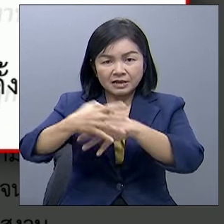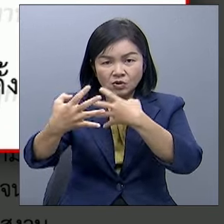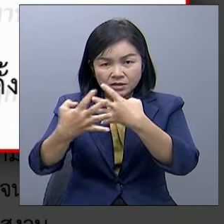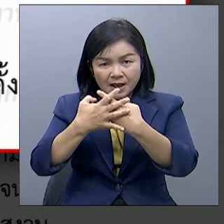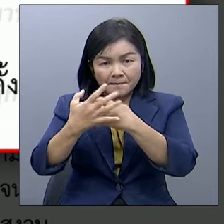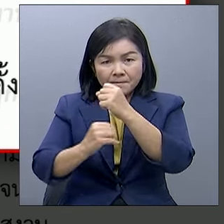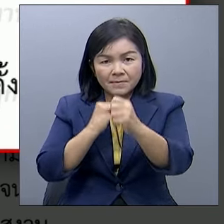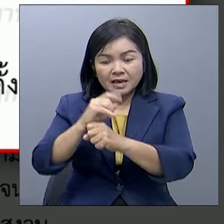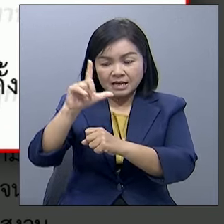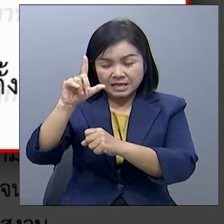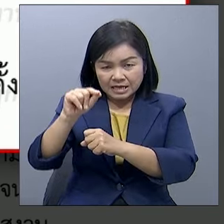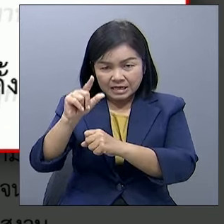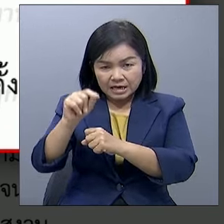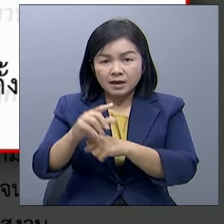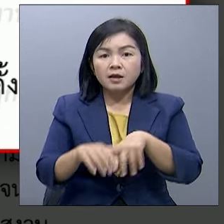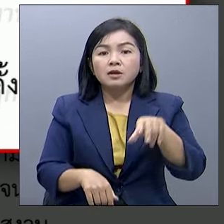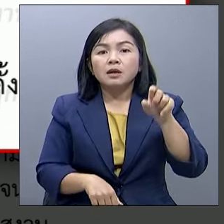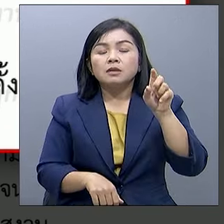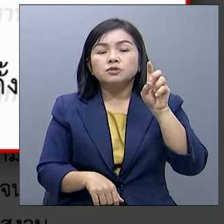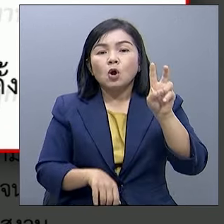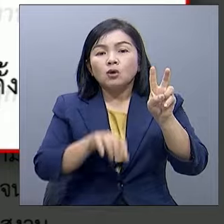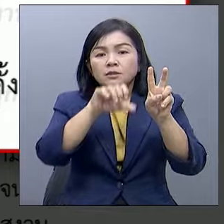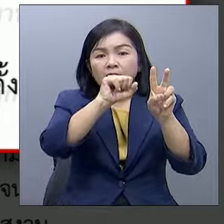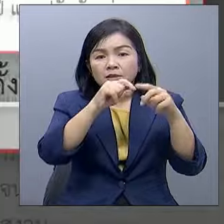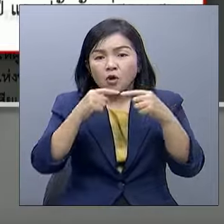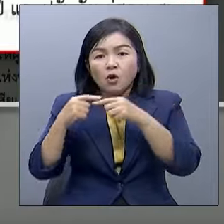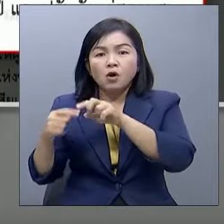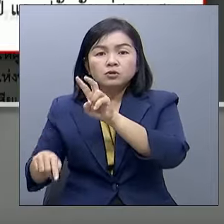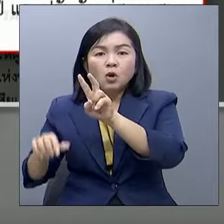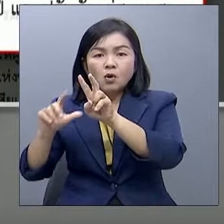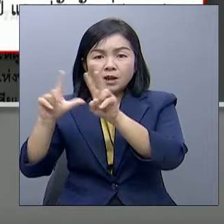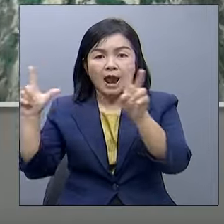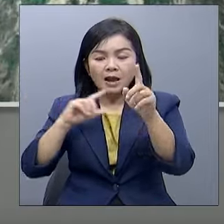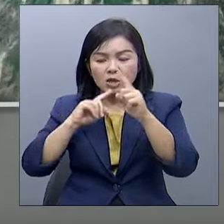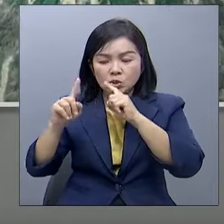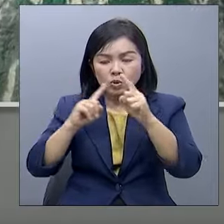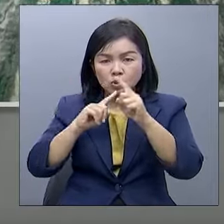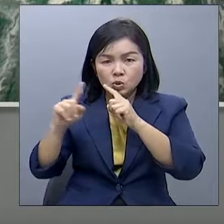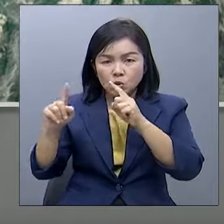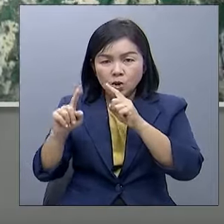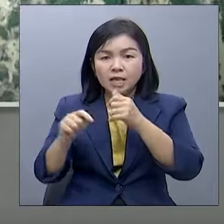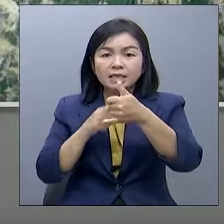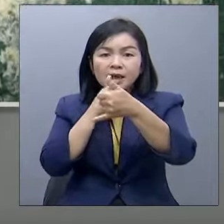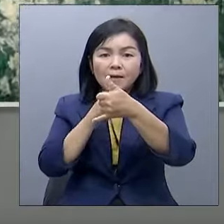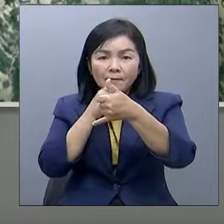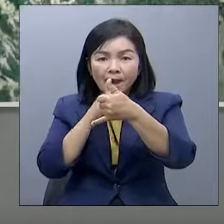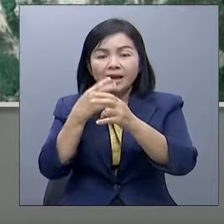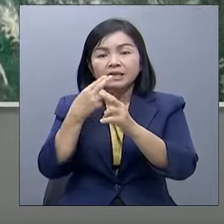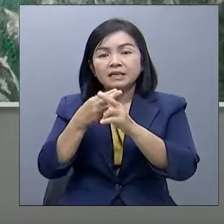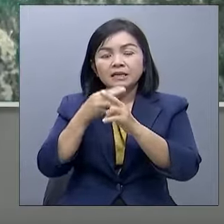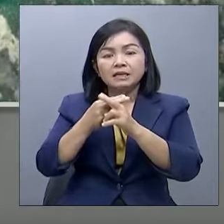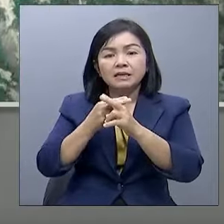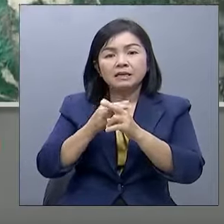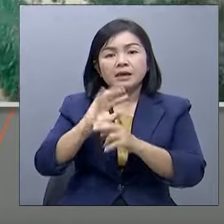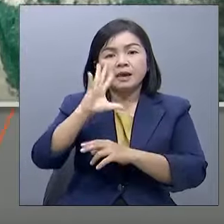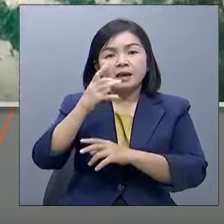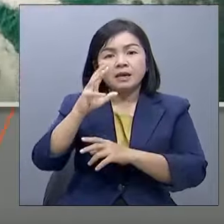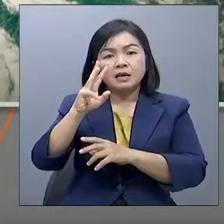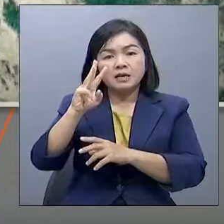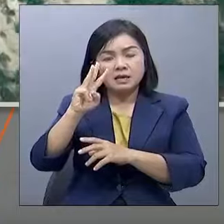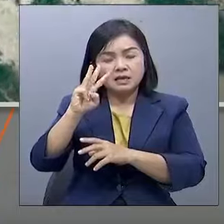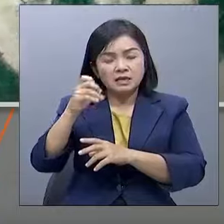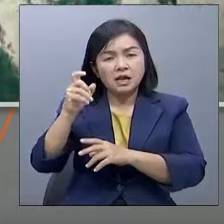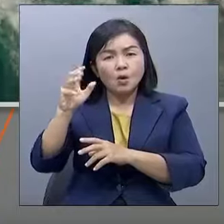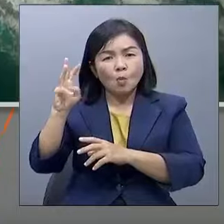รับ 200,000 ถึง2ล้านบาทนะคะที่ฉันคุยเรื่องนี้กับคุณชีวภาพชีวธรรมอดีตมือปราบกรมป่าไม้ค่ะปั